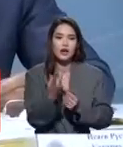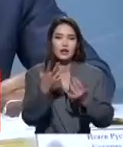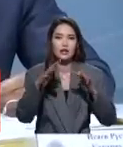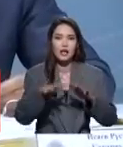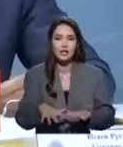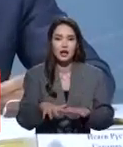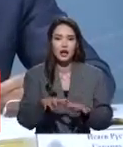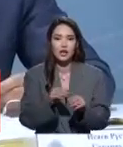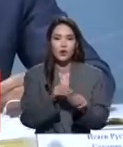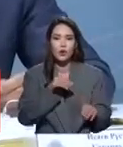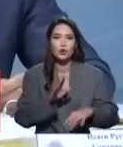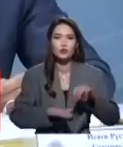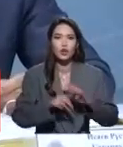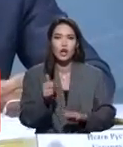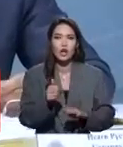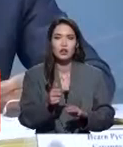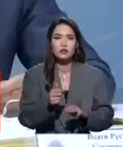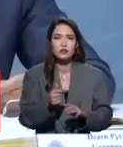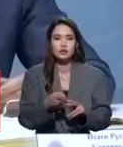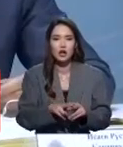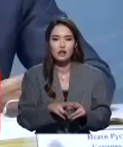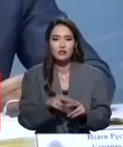іс қозғалды бізде. Бұл, яғни Қазақстан